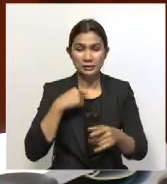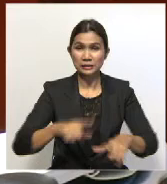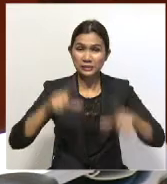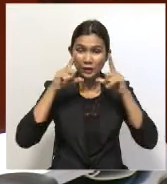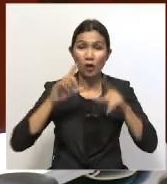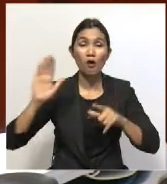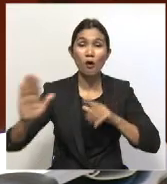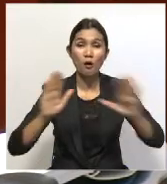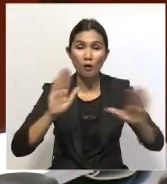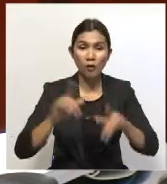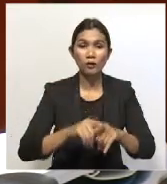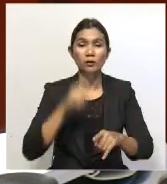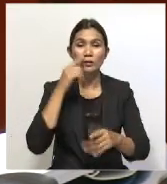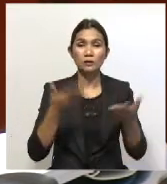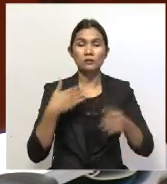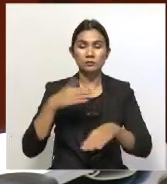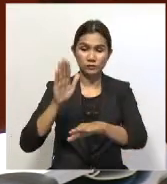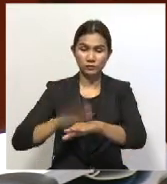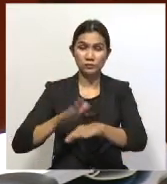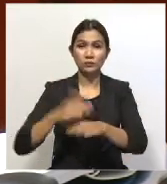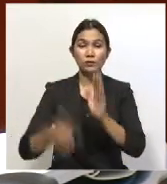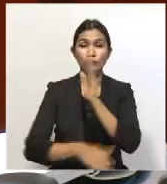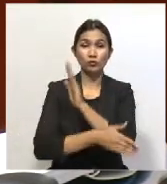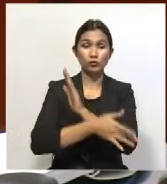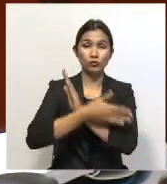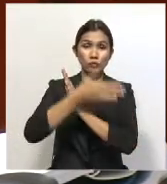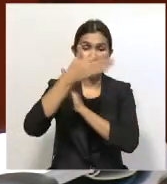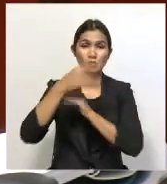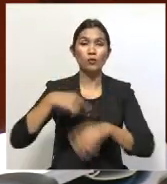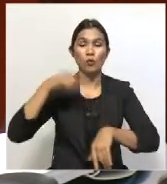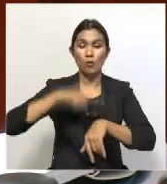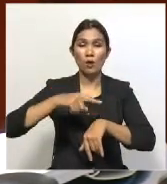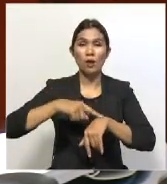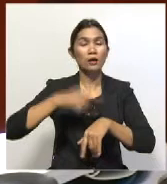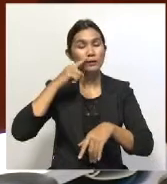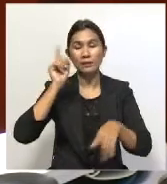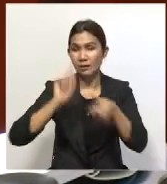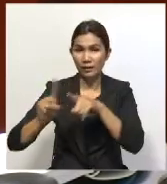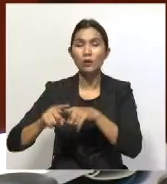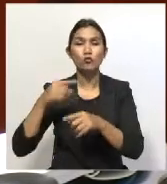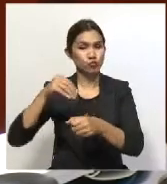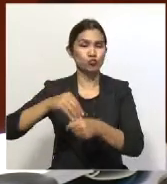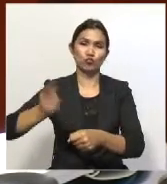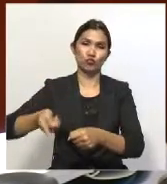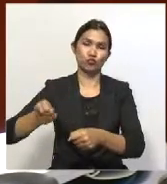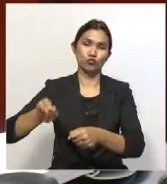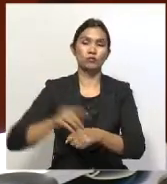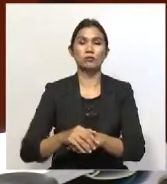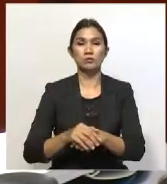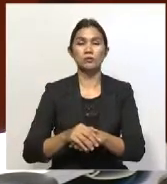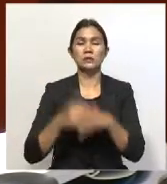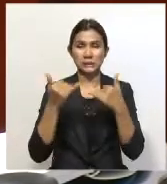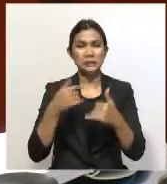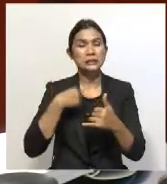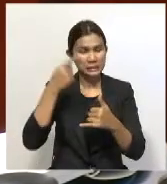เช่นการเชิญชวนเคารพธงชาติสัญญาณตีบอกเวลาทั้งหลายเหล่านี้ยังอยู่เหมือนเดิมอันนั้นคือสิ่งที่เ